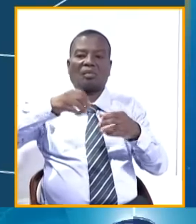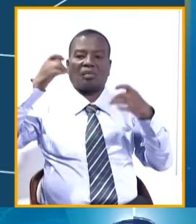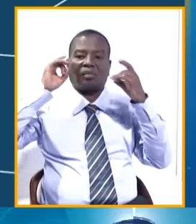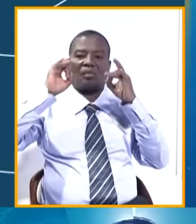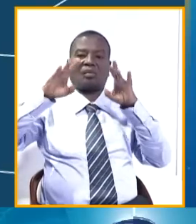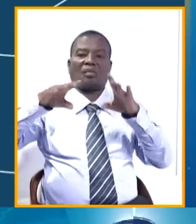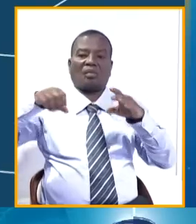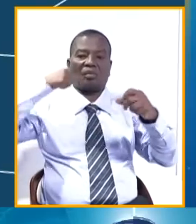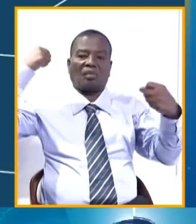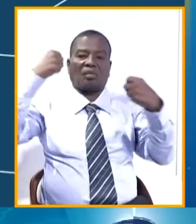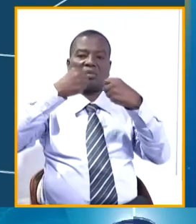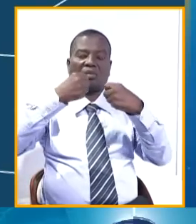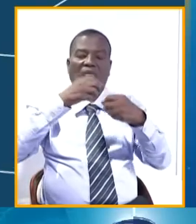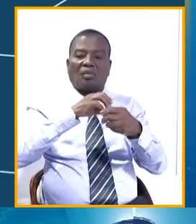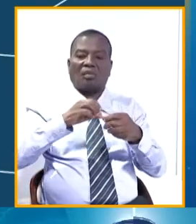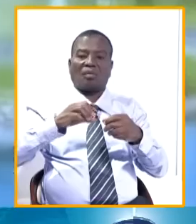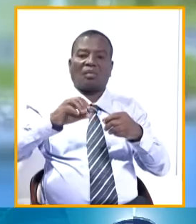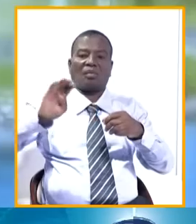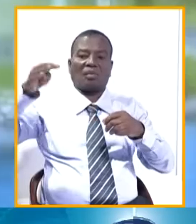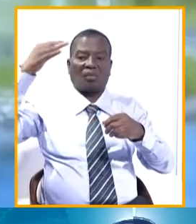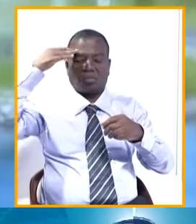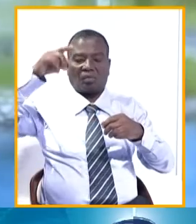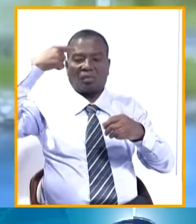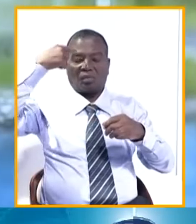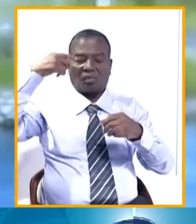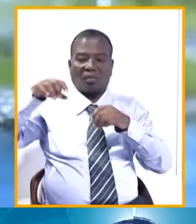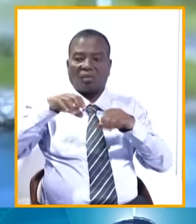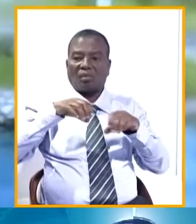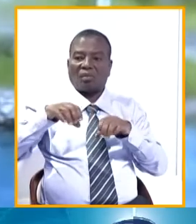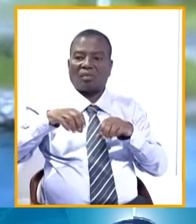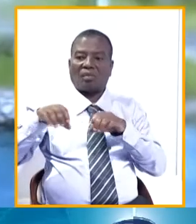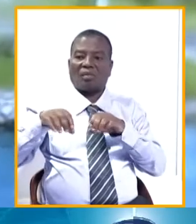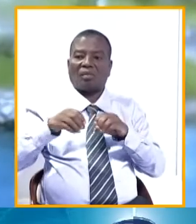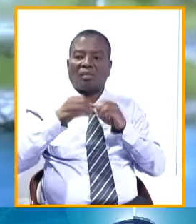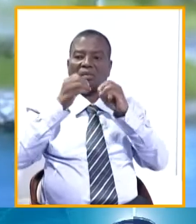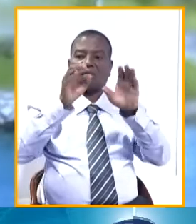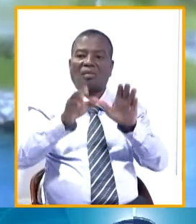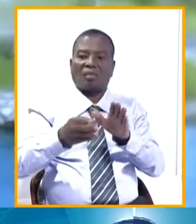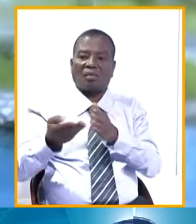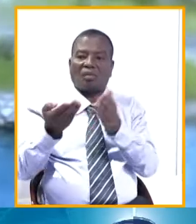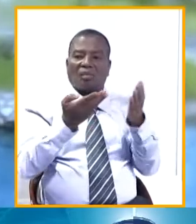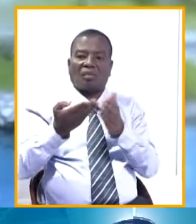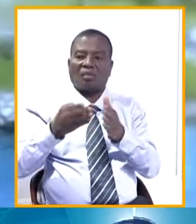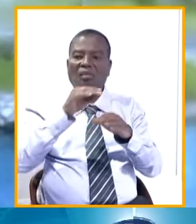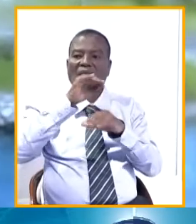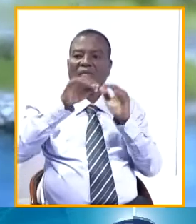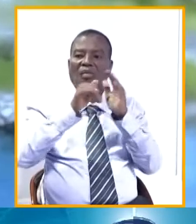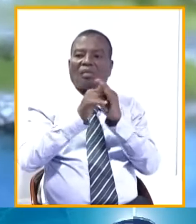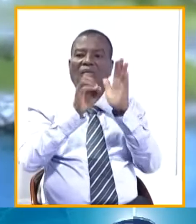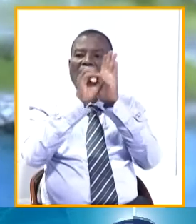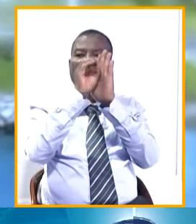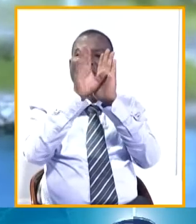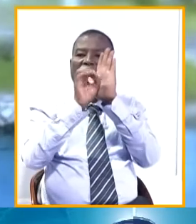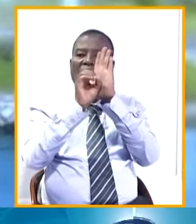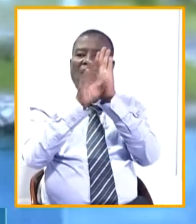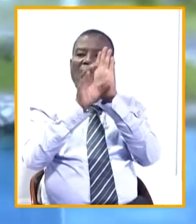Le ministre-gouverneur Augustin Thiam a procédé il y a quelques jours à leur mise en service. Soro Corona de